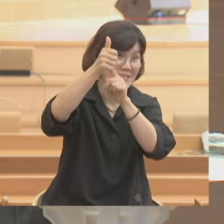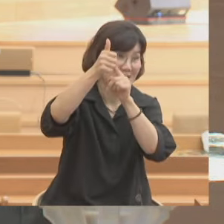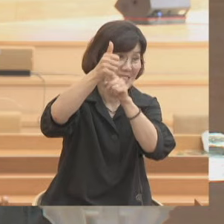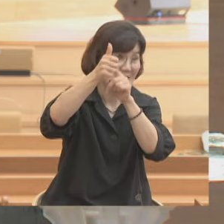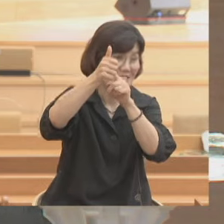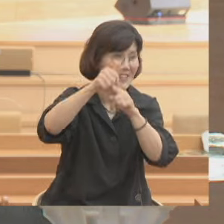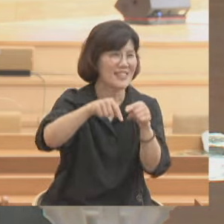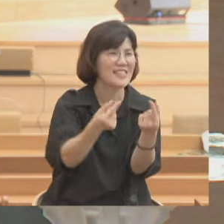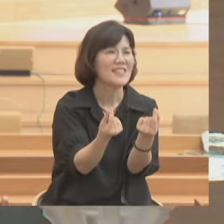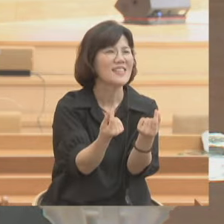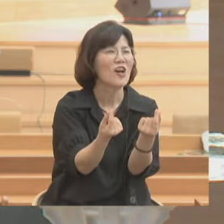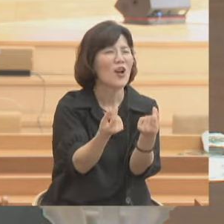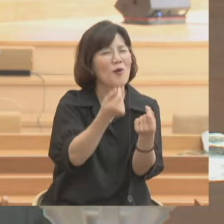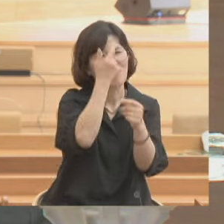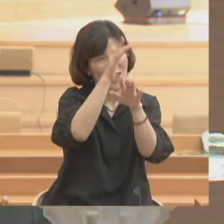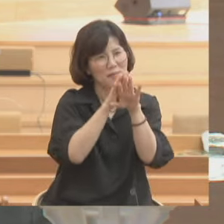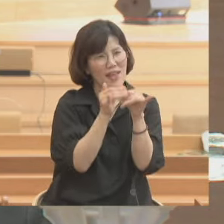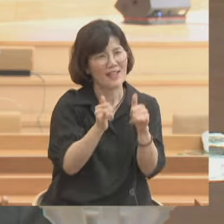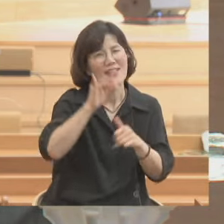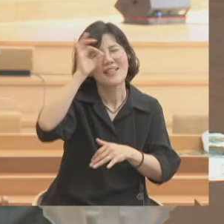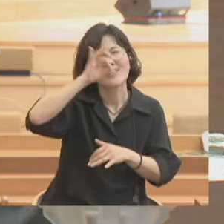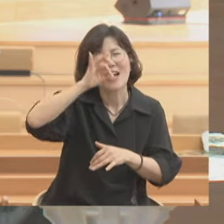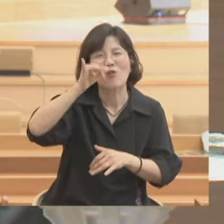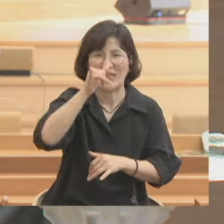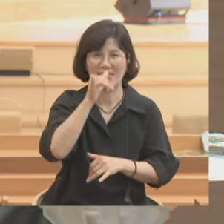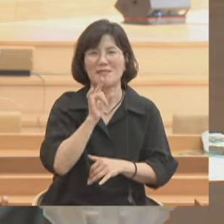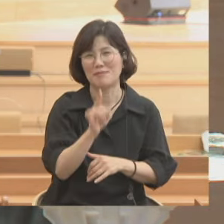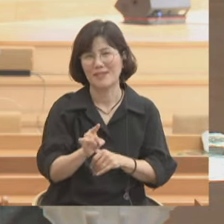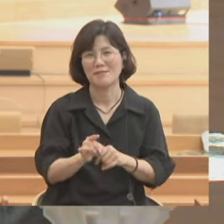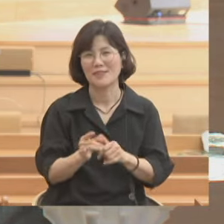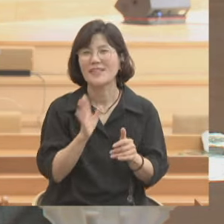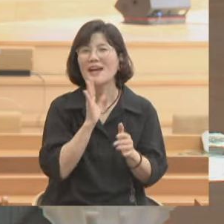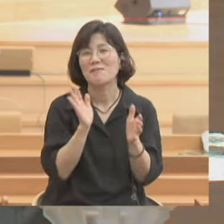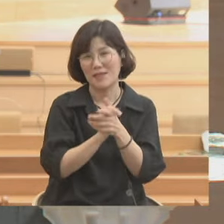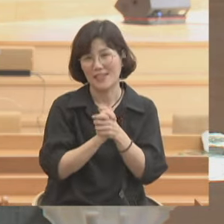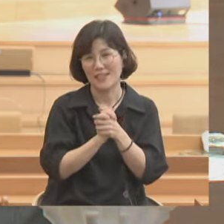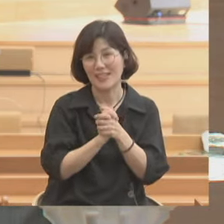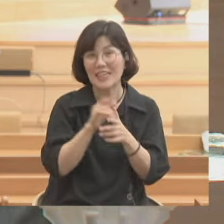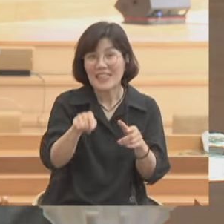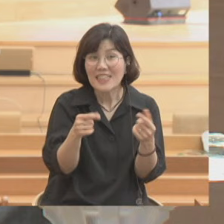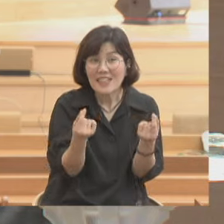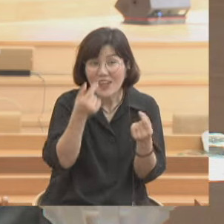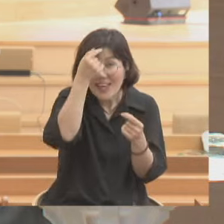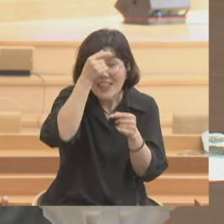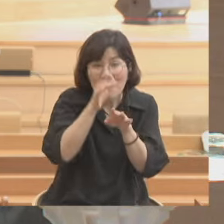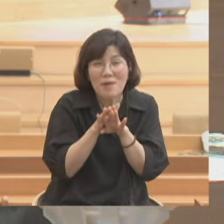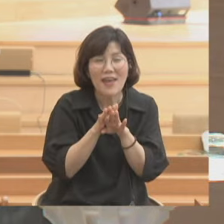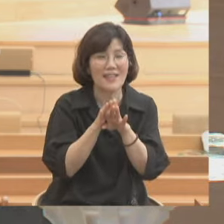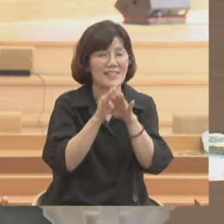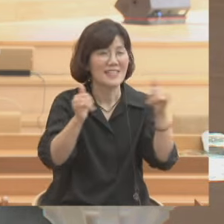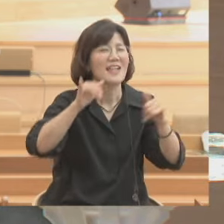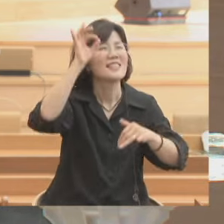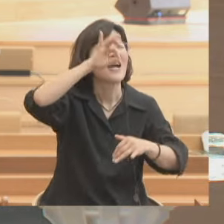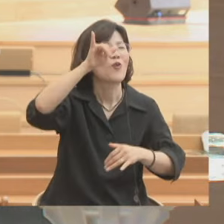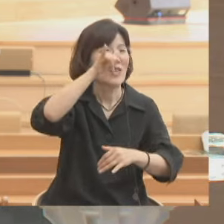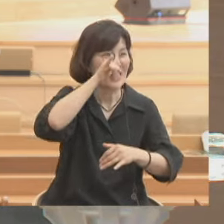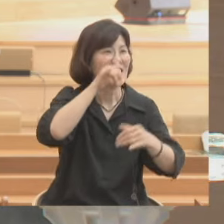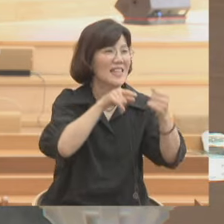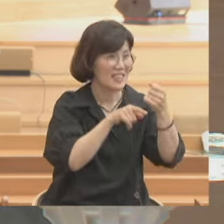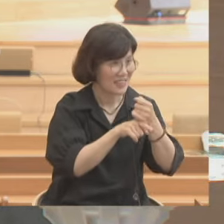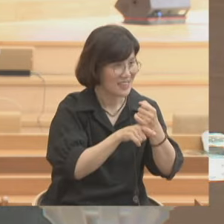자기에게 이렇게 예배하는 자들을 찾으시느니라. 아멘. 이렇게 예배하는 자를 찾으시니라. 이 말은 무슨